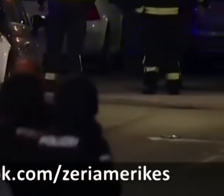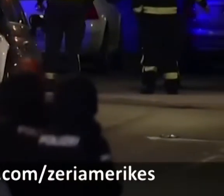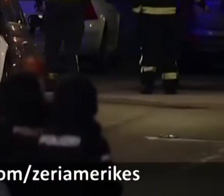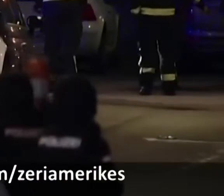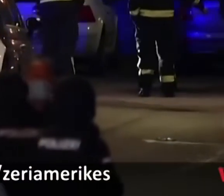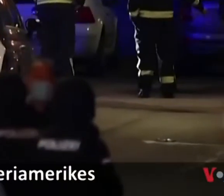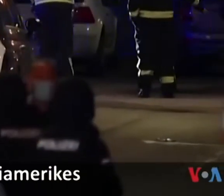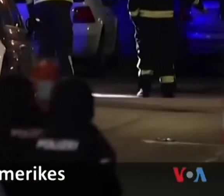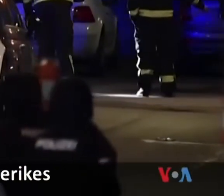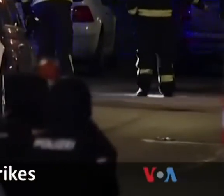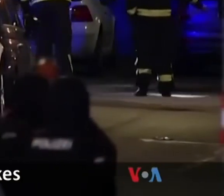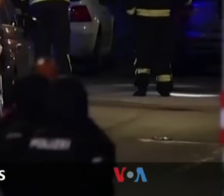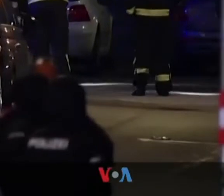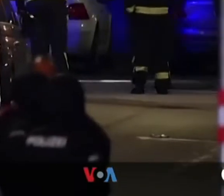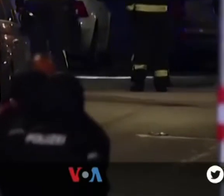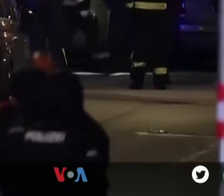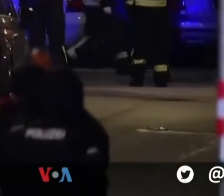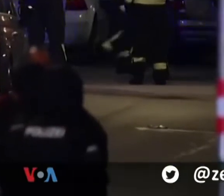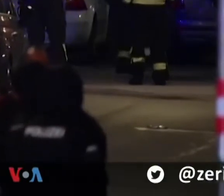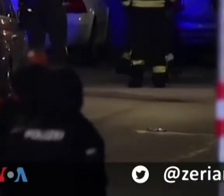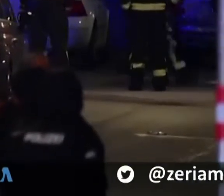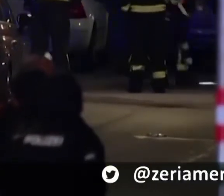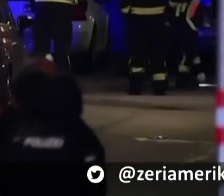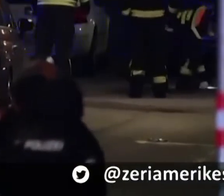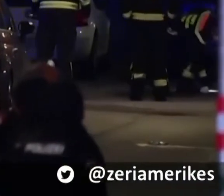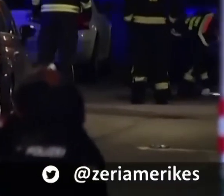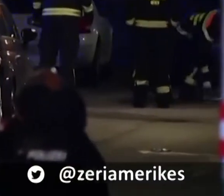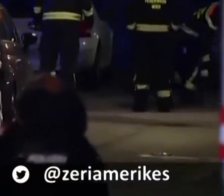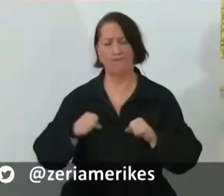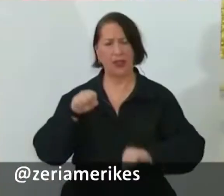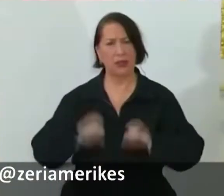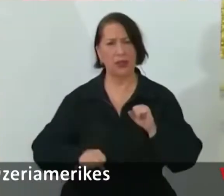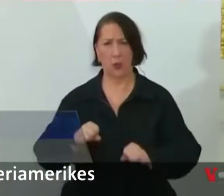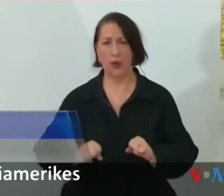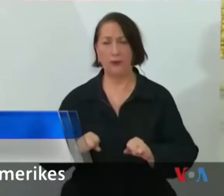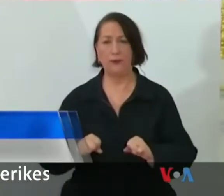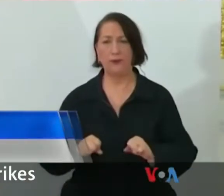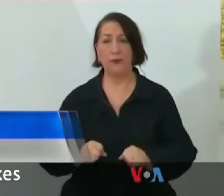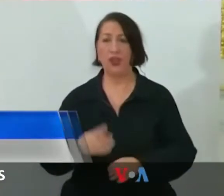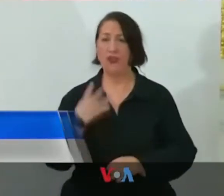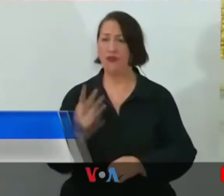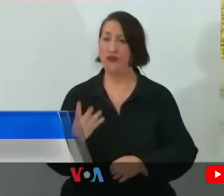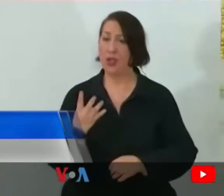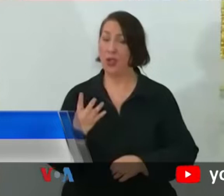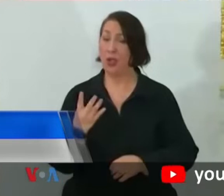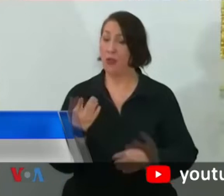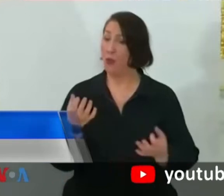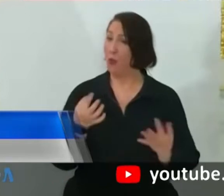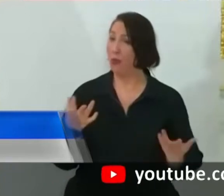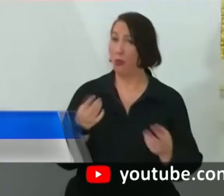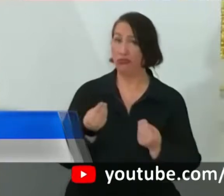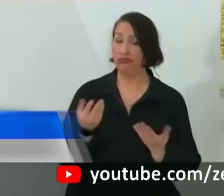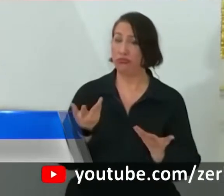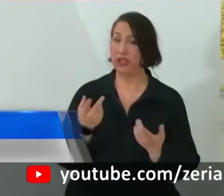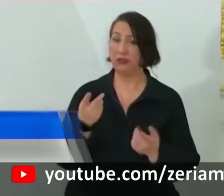në fuqit të masër të ndalimit të levizjes për shkak të pandemisë COVID-19. 4 wehrlose zivilisten wurden aus